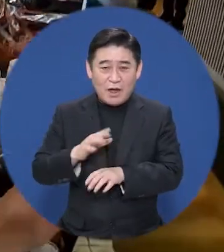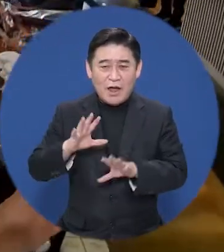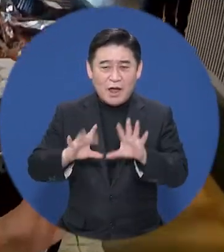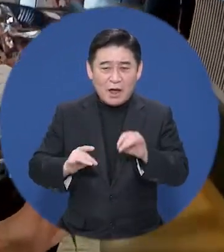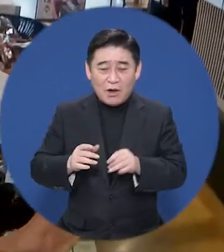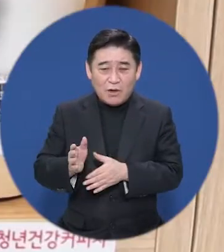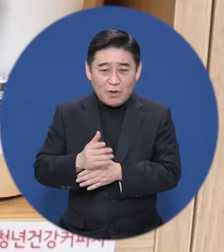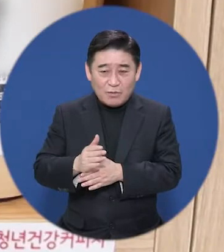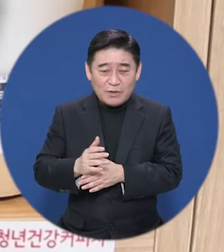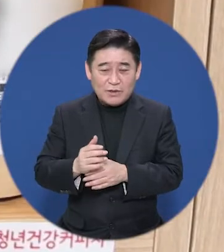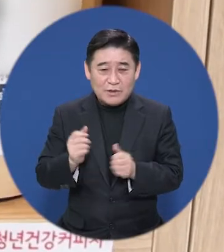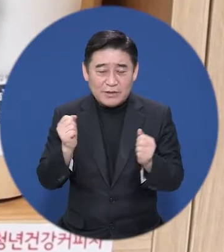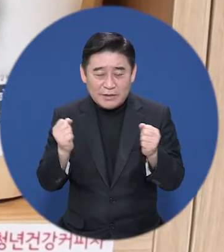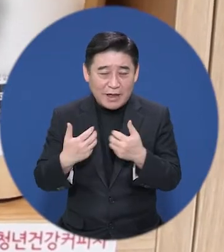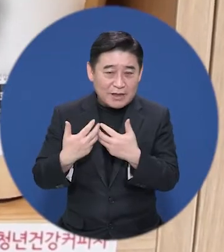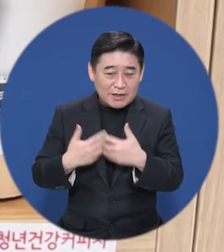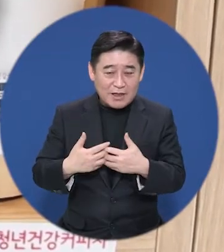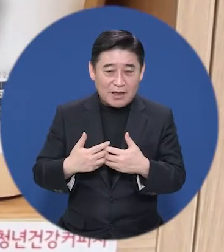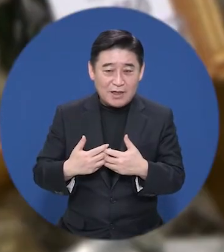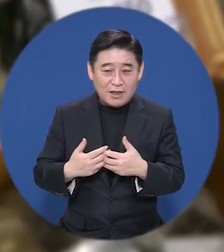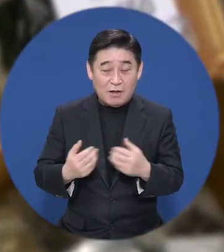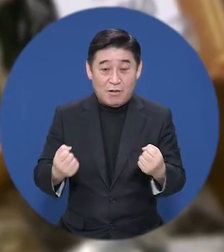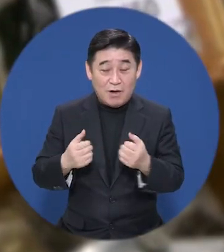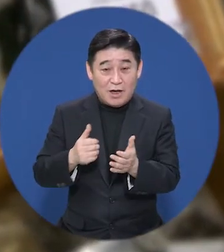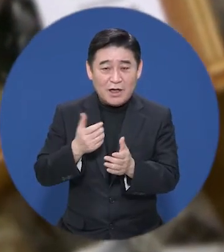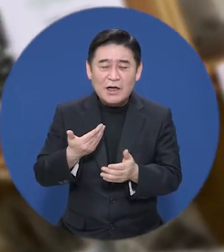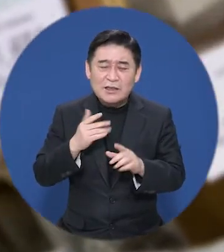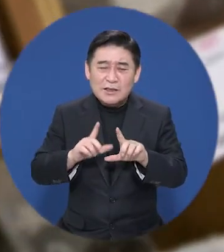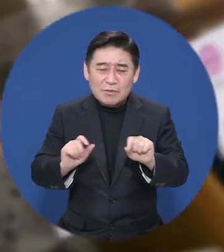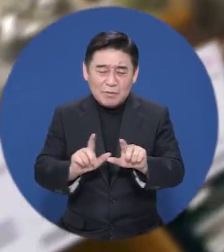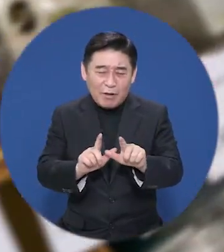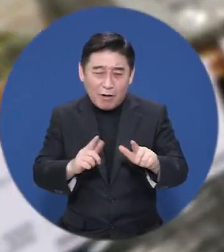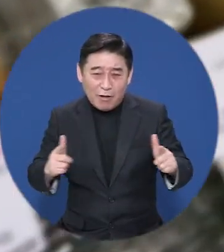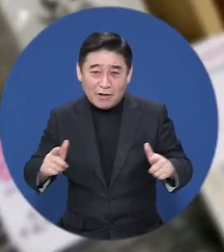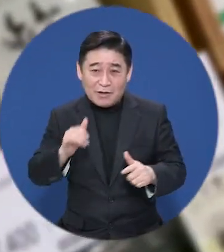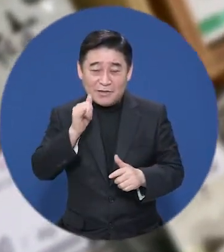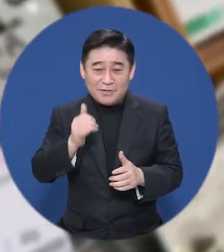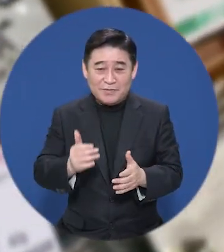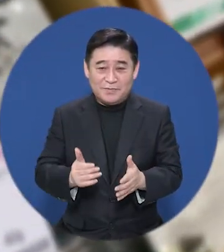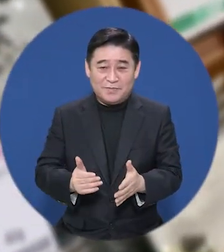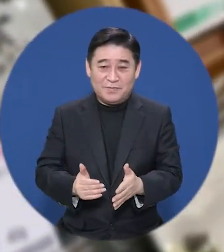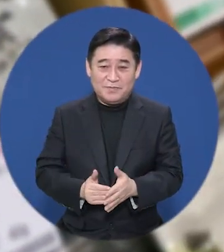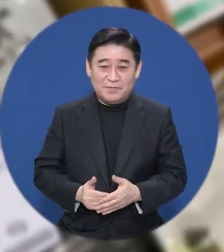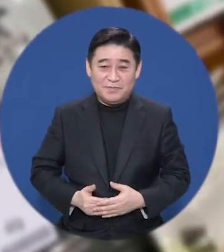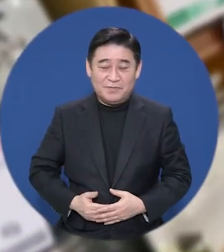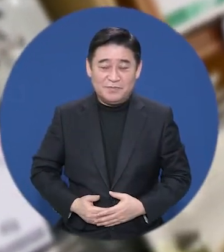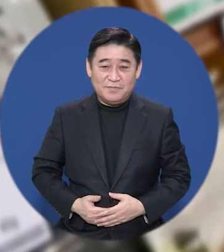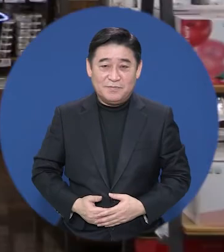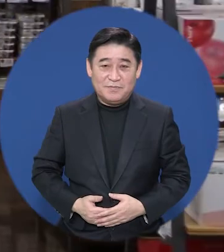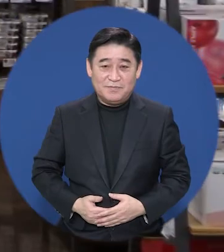냉동 냉장식품, 건강식품까지 정말 다양하게 준비가 되어 있는데요.